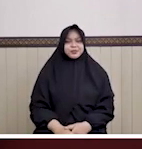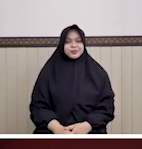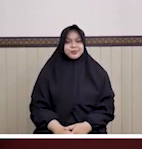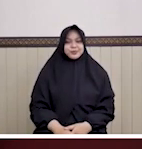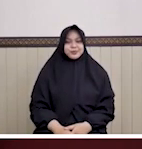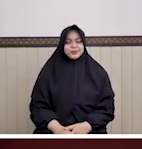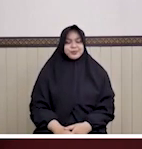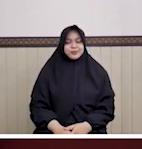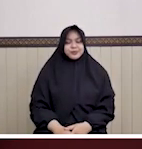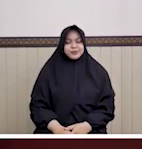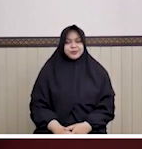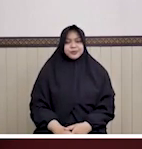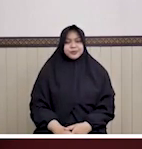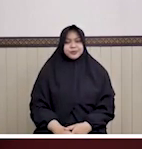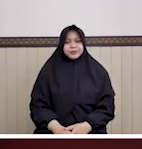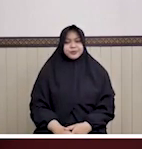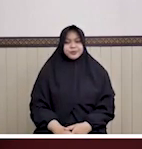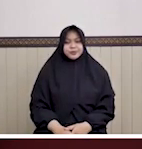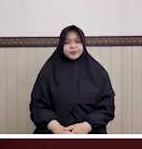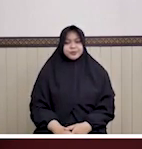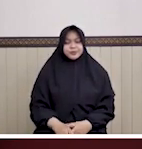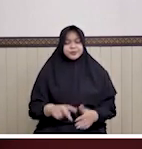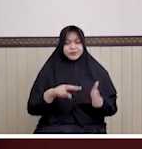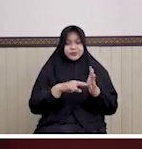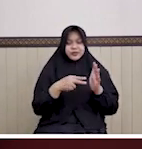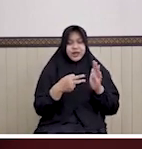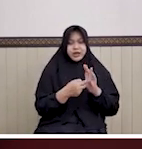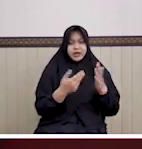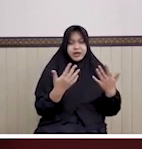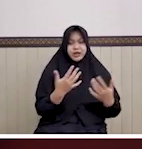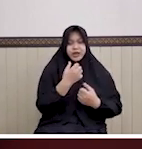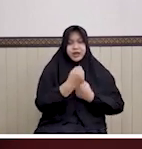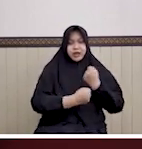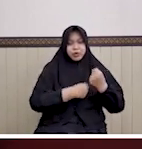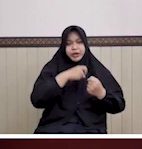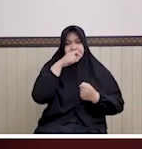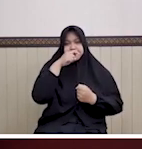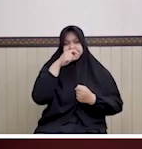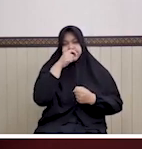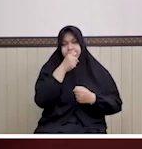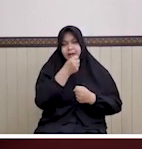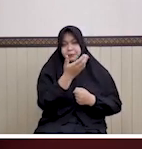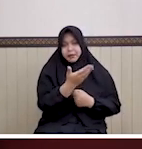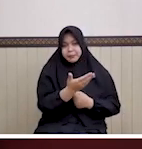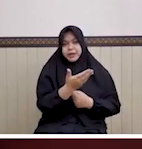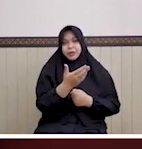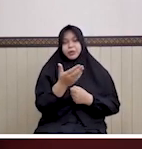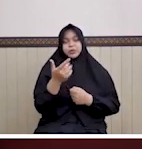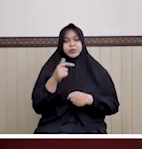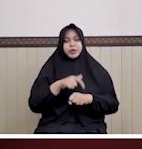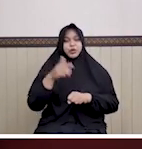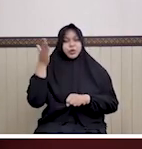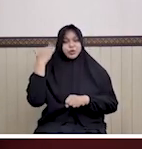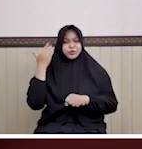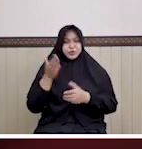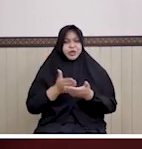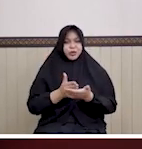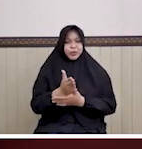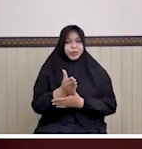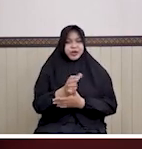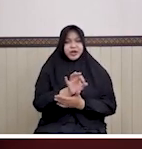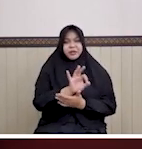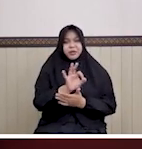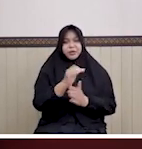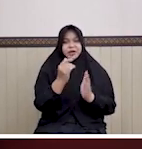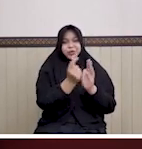apa namanya artinya yang dilakukan oleh Pak Gatot pada waktu itu kan sini trobosan luar biasa ya karena belum